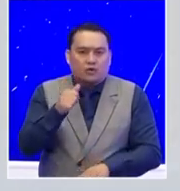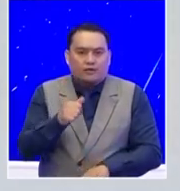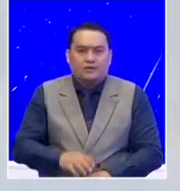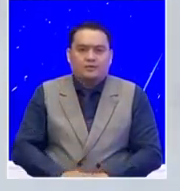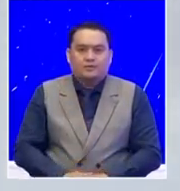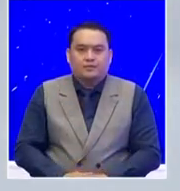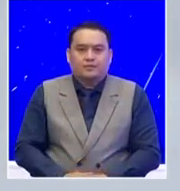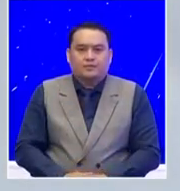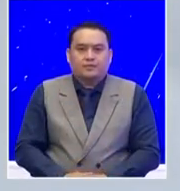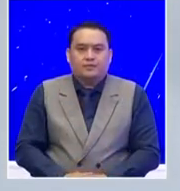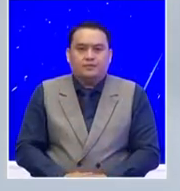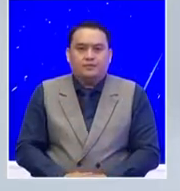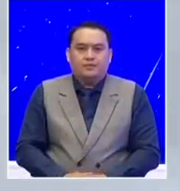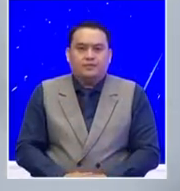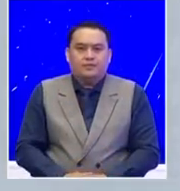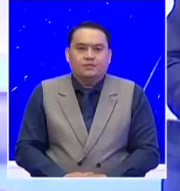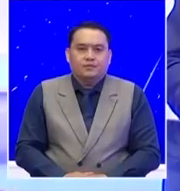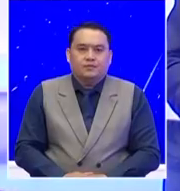Батырбеков.